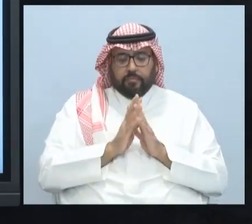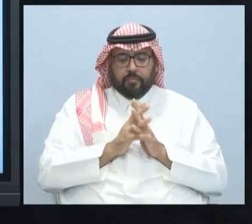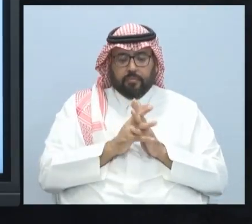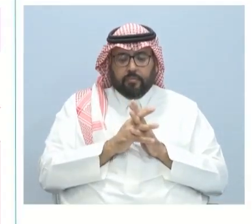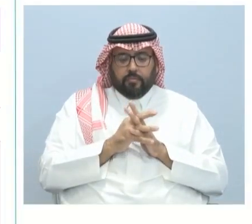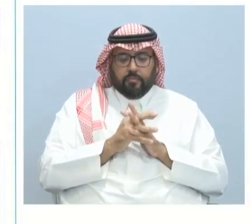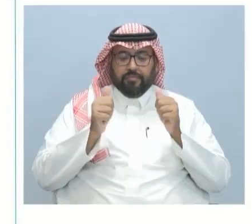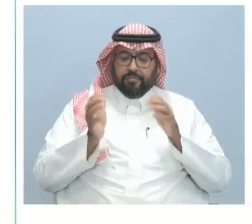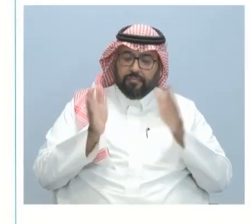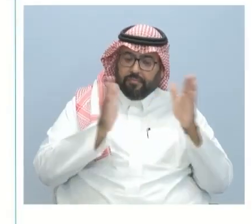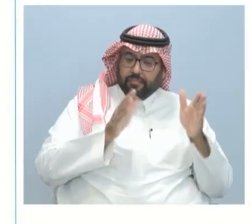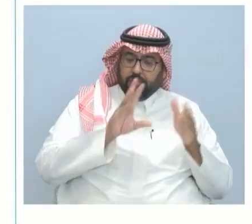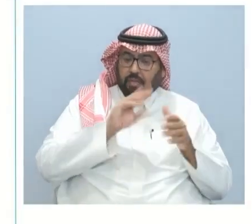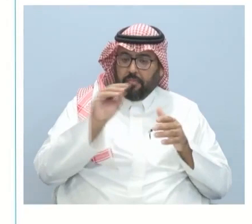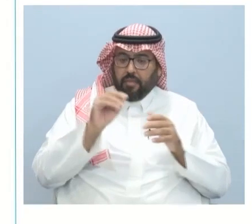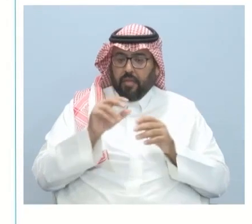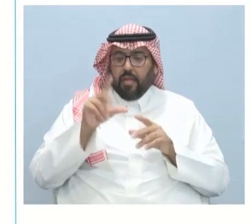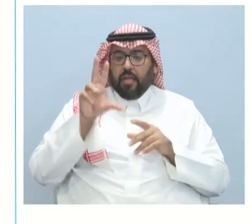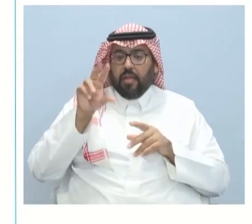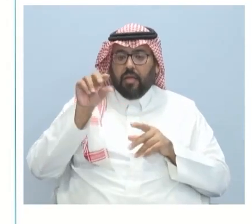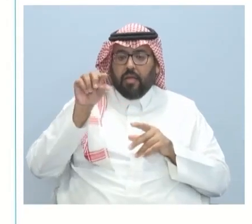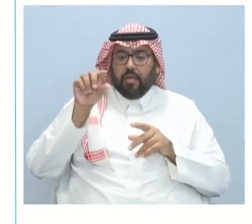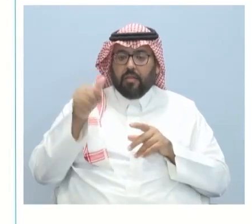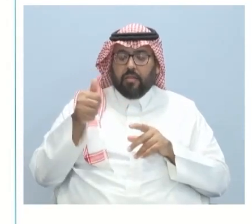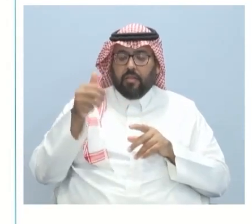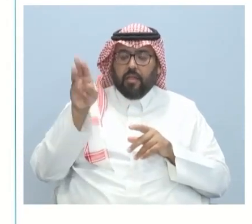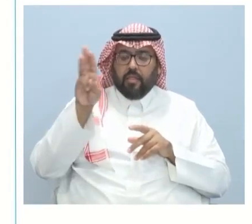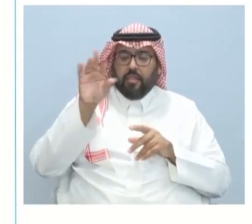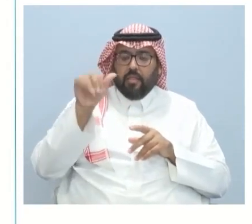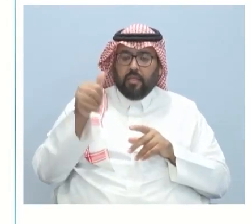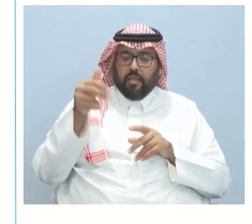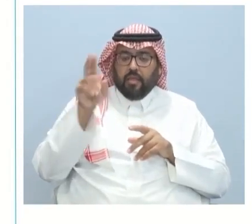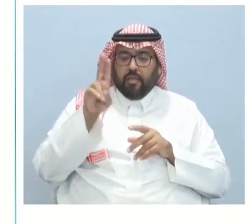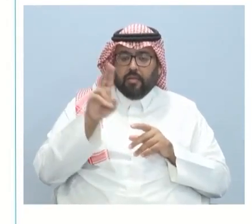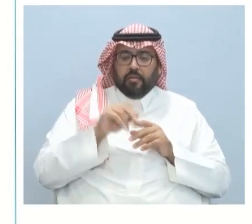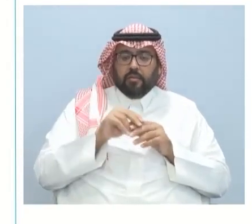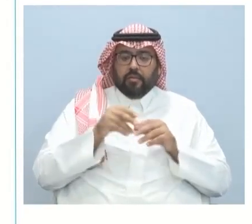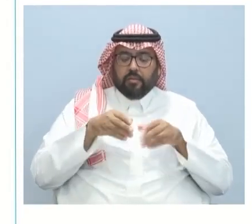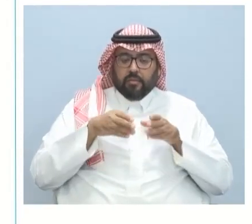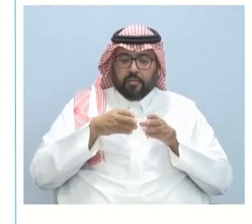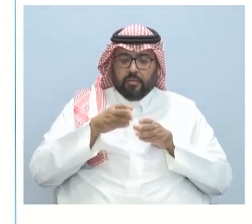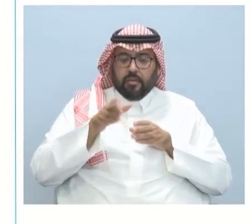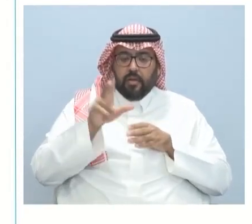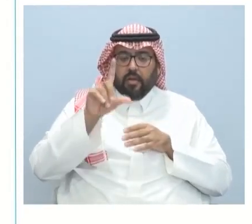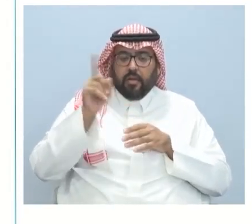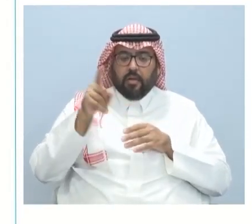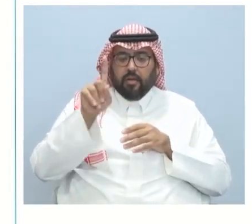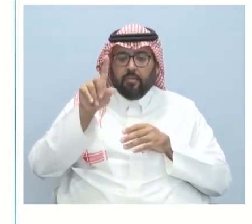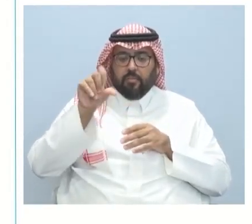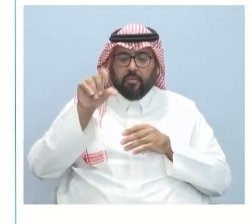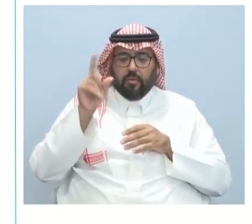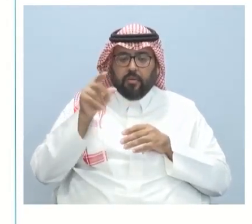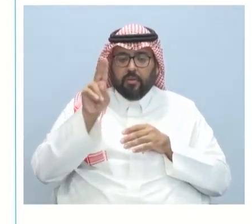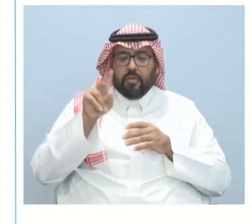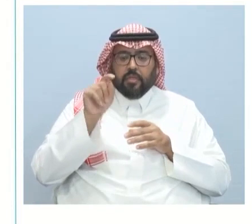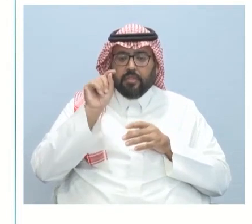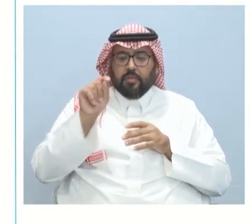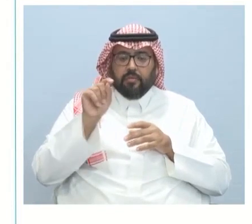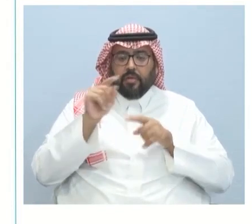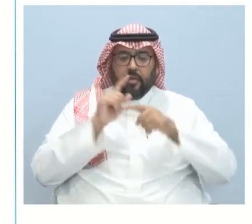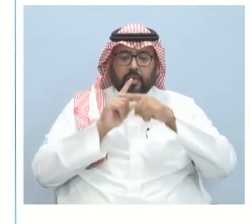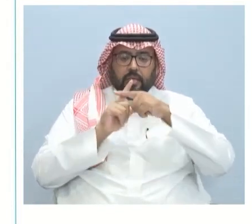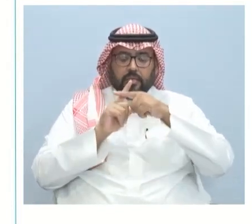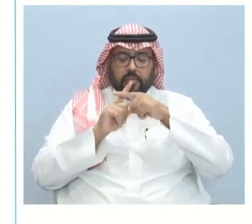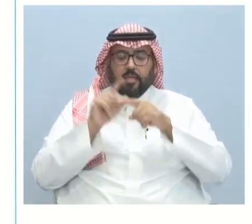لاسفل مثال على الاحداثيات اذا كانت احداثيات البدايه للروبوت صفر اكس وصفر